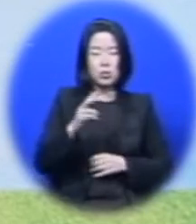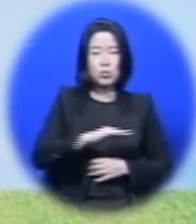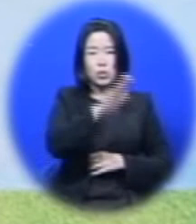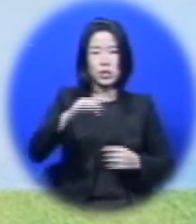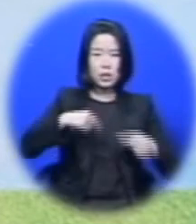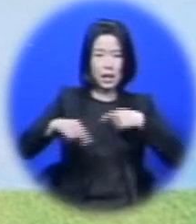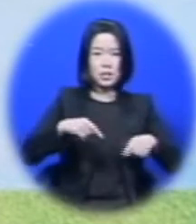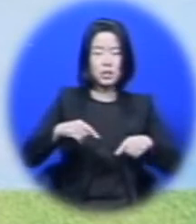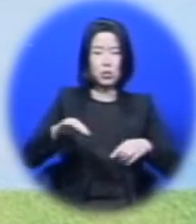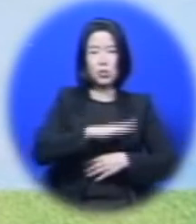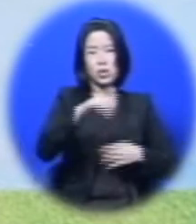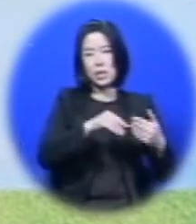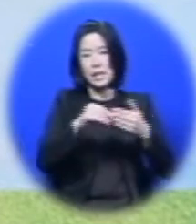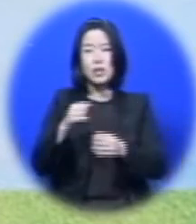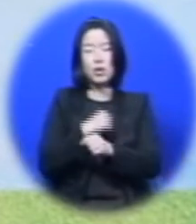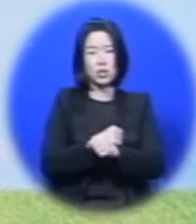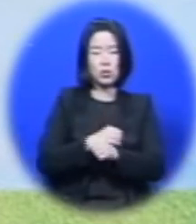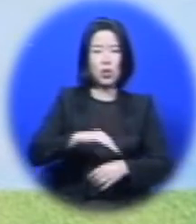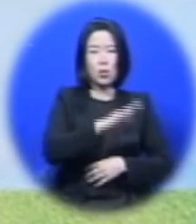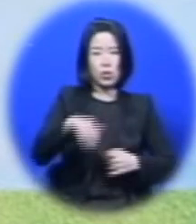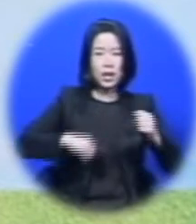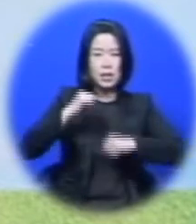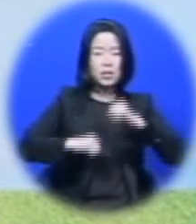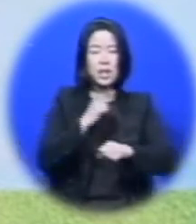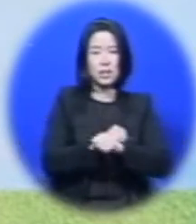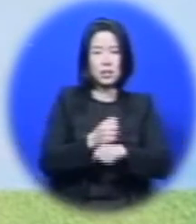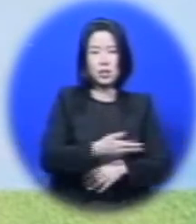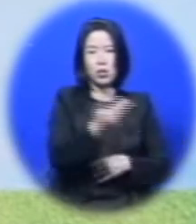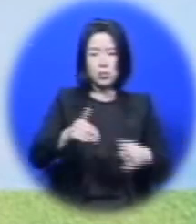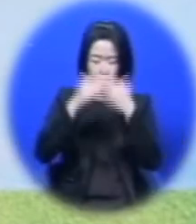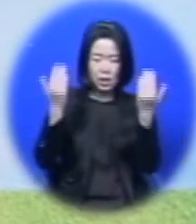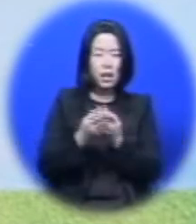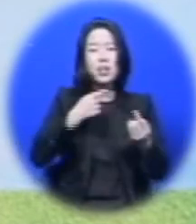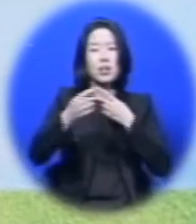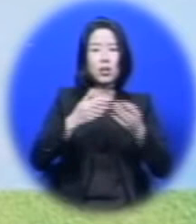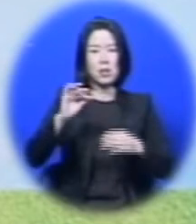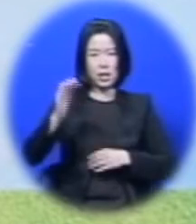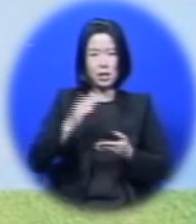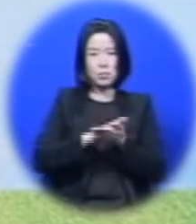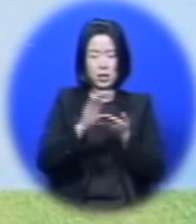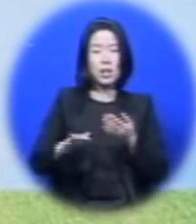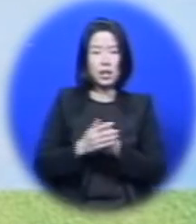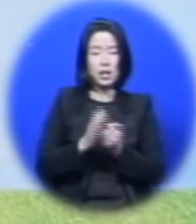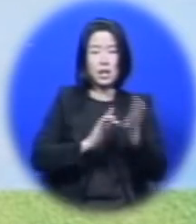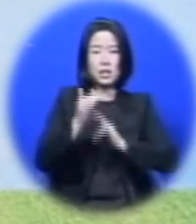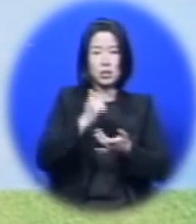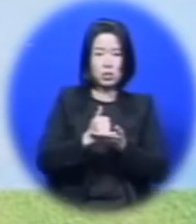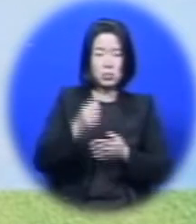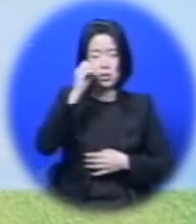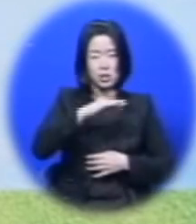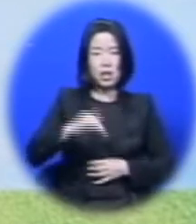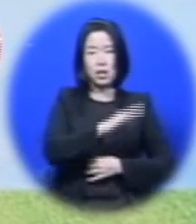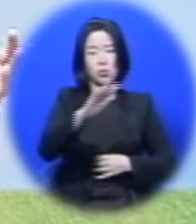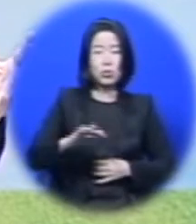다스리시고 우리를 인도하시고 우리에게 역사하시는 것을 여러분이 다 경험하게 됩니다. 예수님은 그저